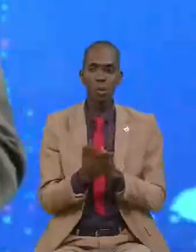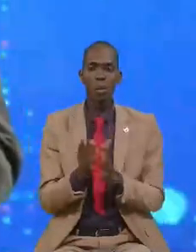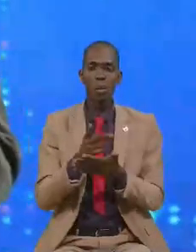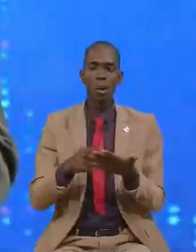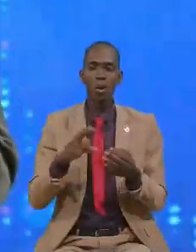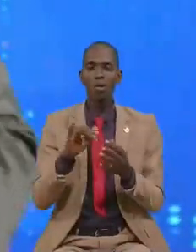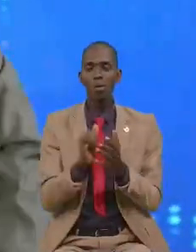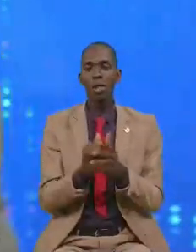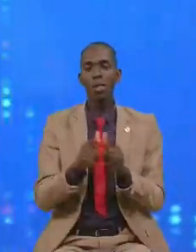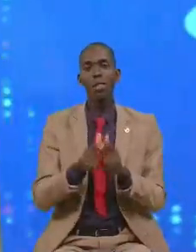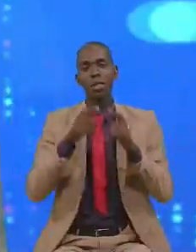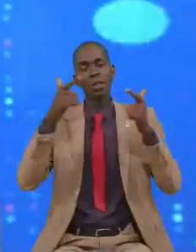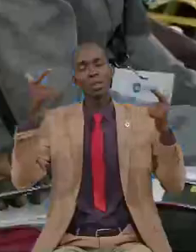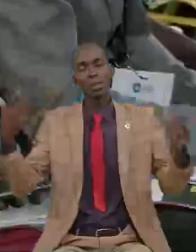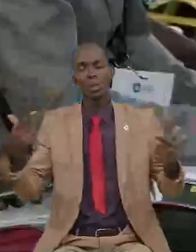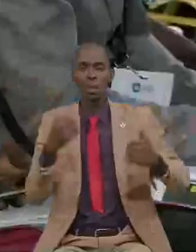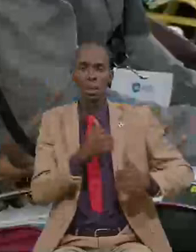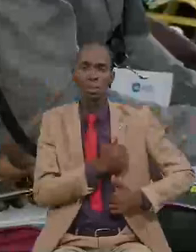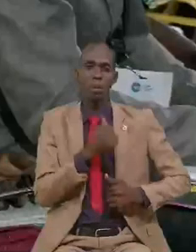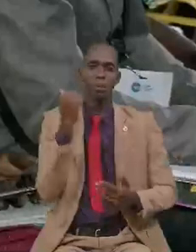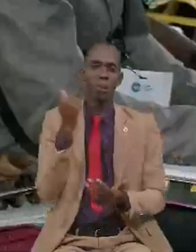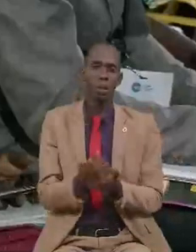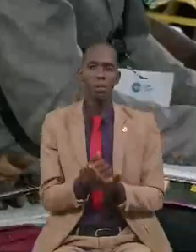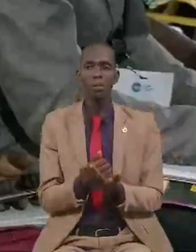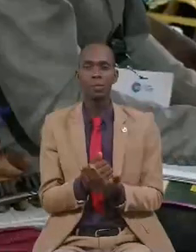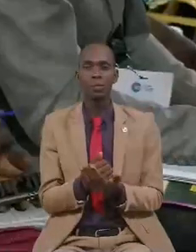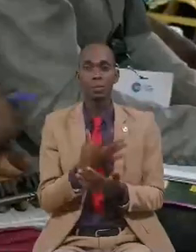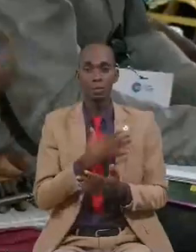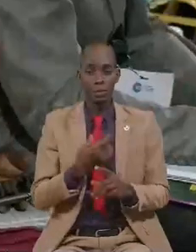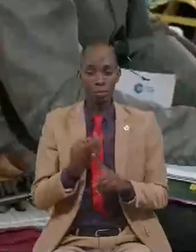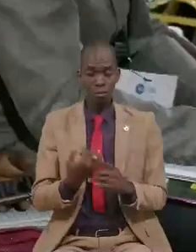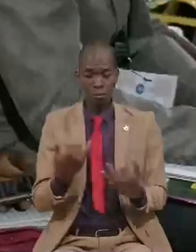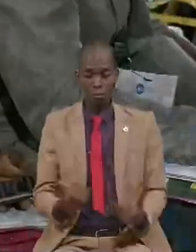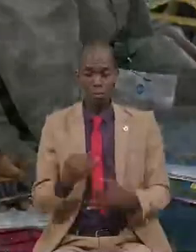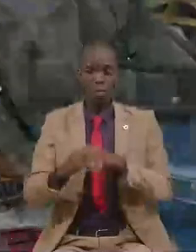cette grande armée très nombreuse. Et à partir d'aujourd'hui,